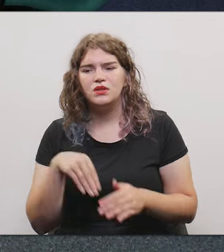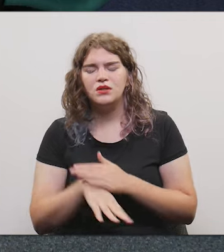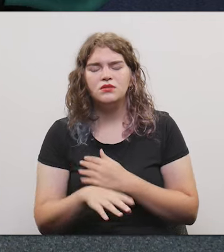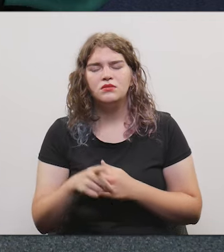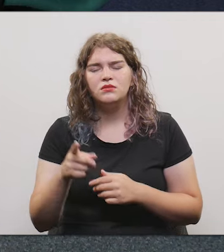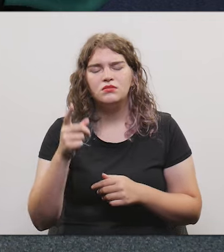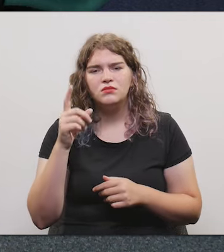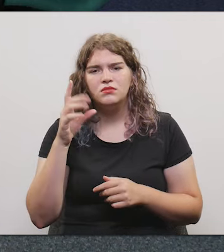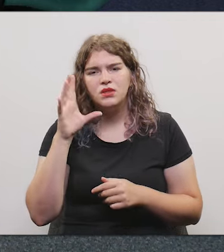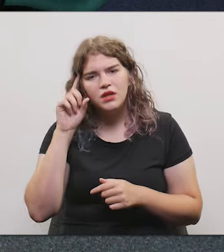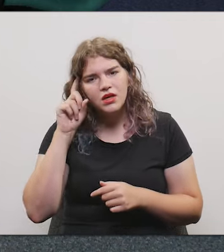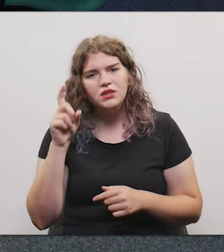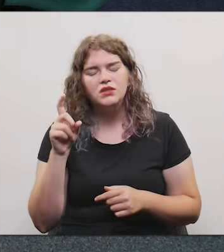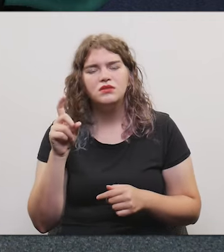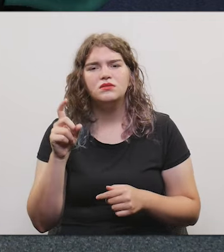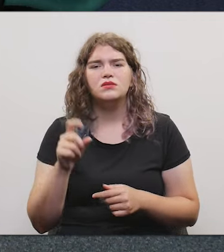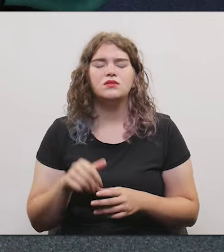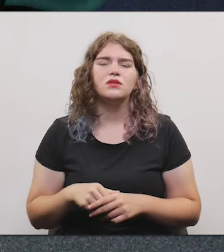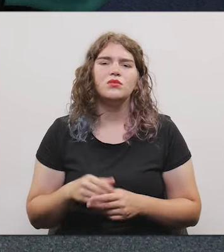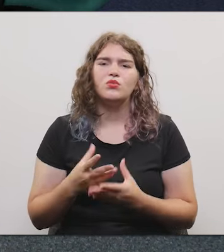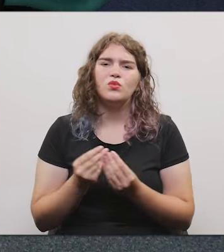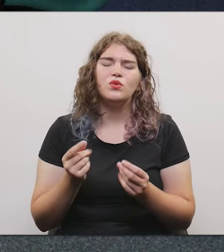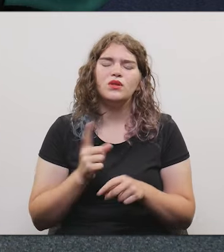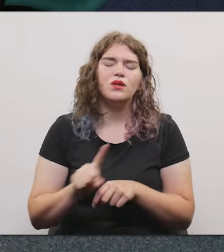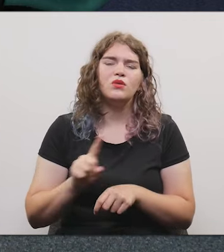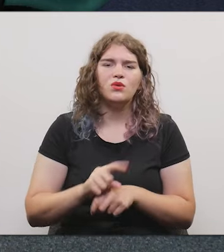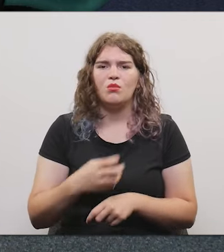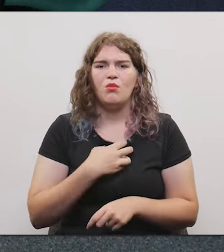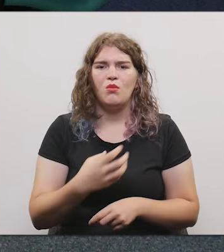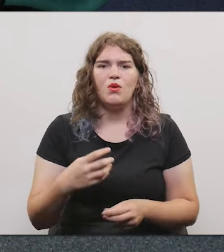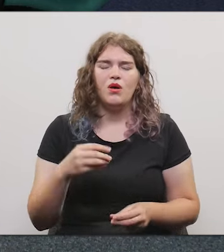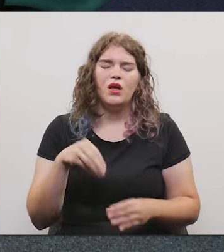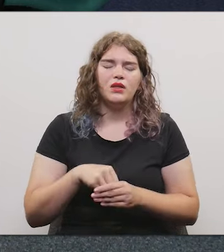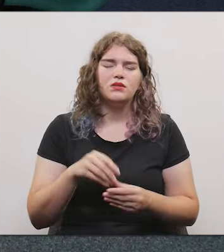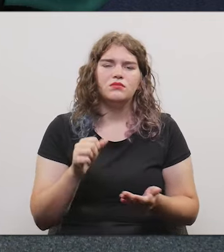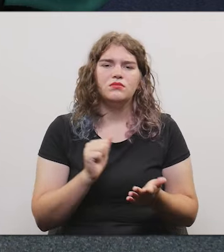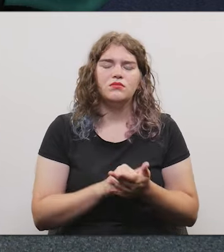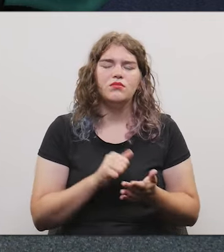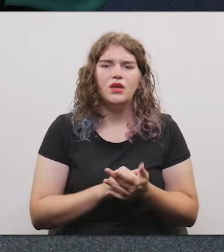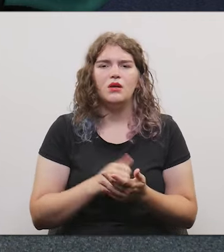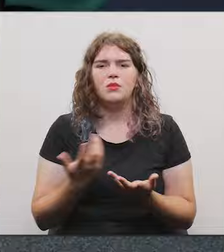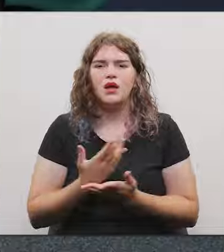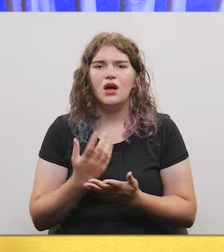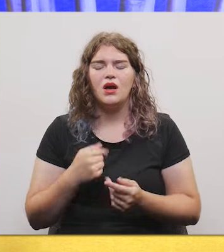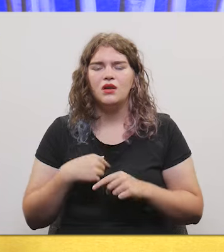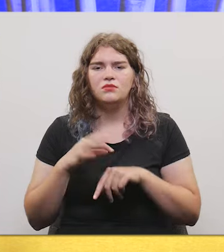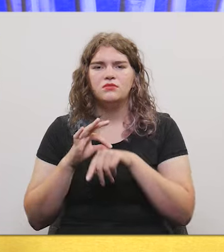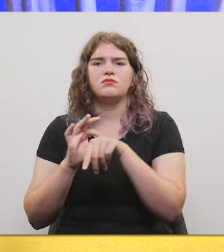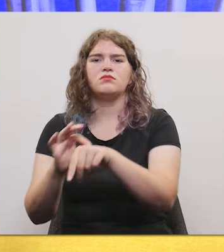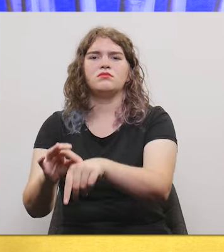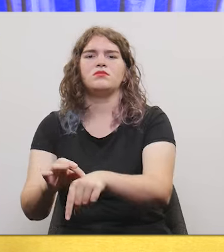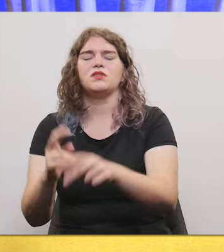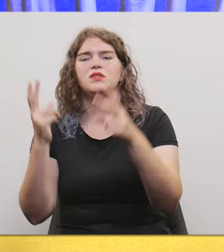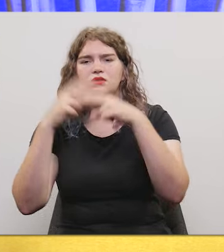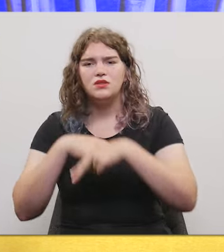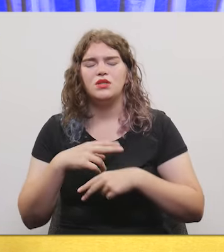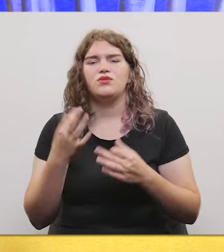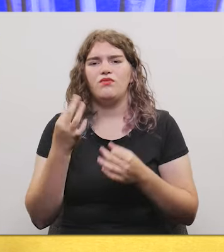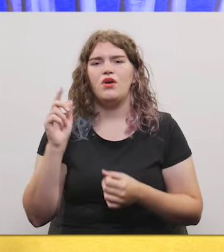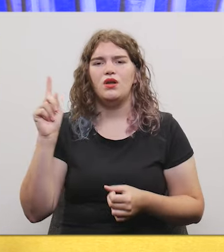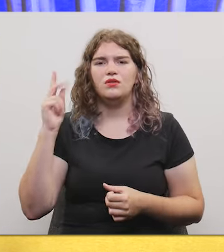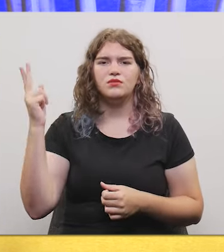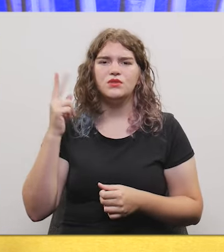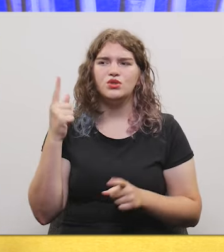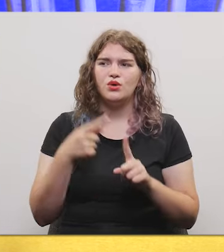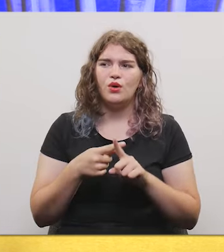dea înțelepciune, neprihănire. Sunt atât de multe lucruri bogate în Scriptură care să ne ajute la urma urmei